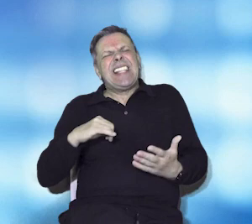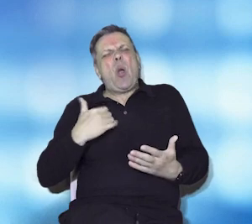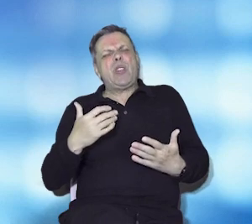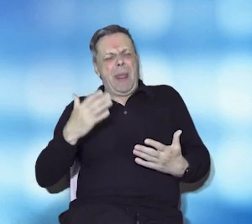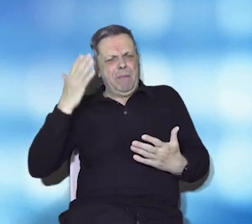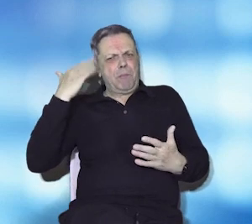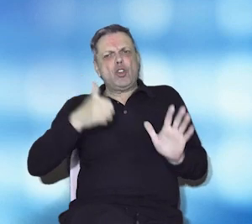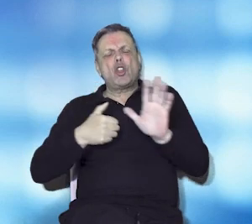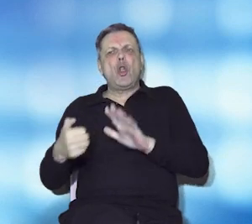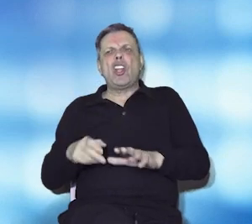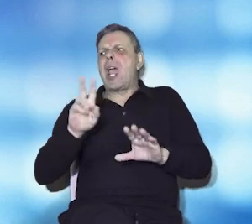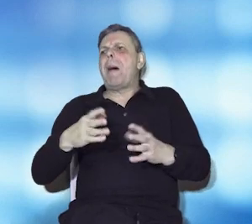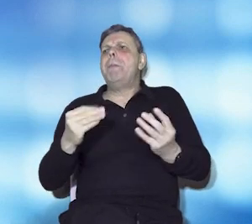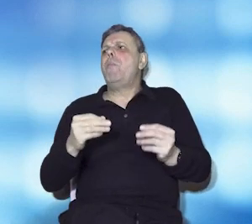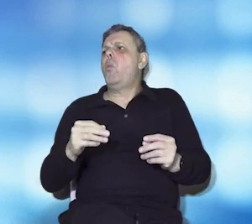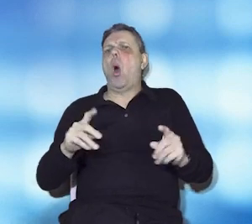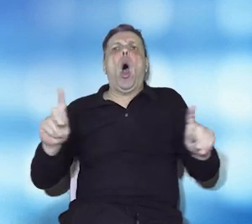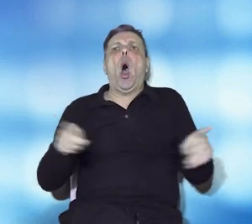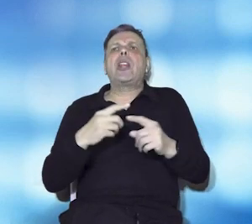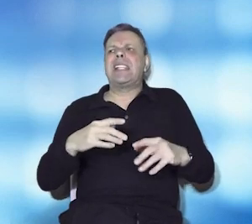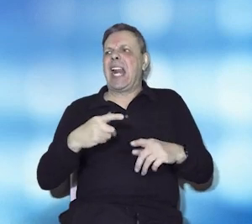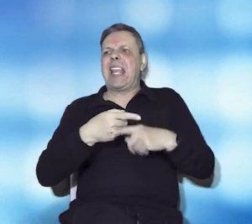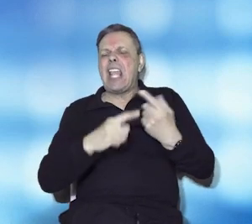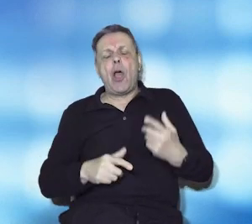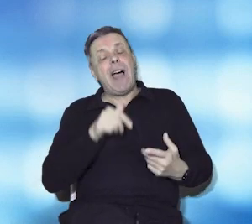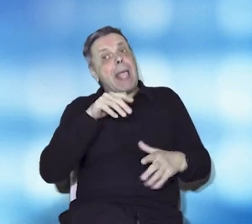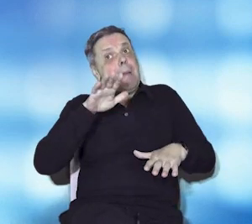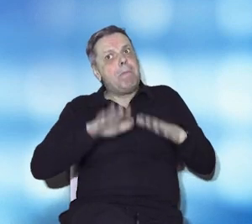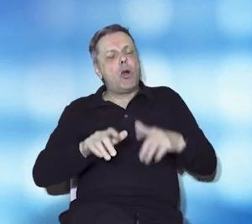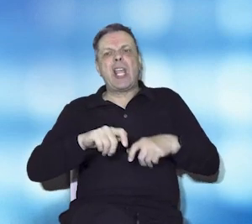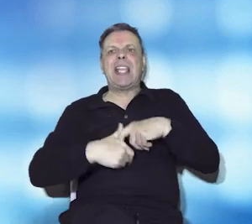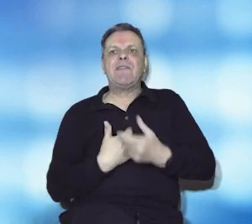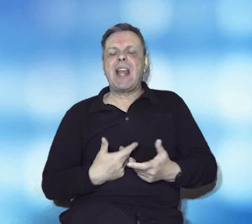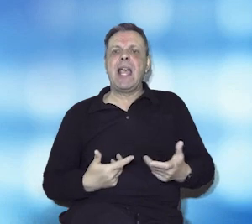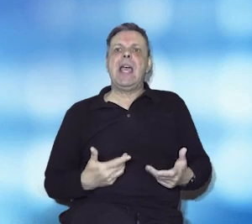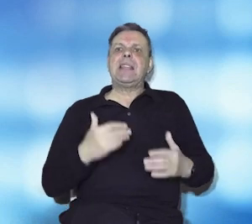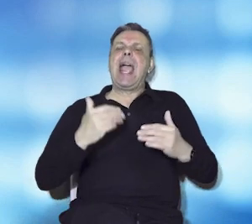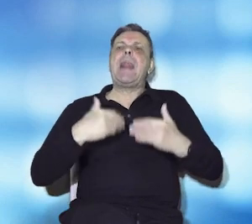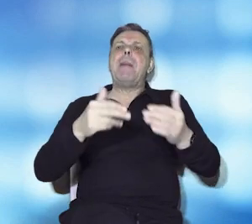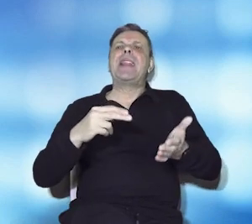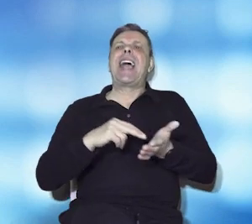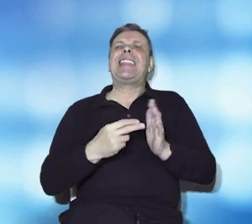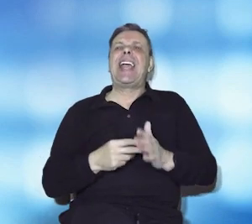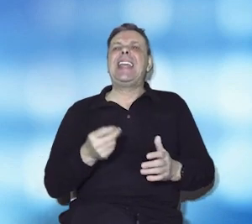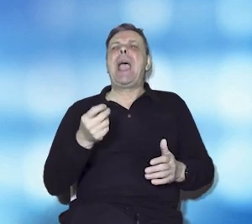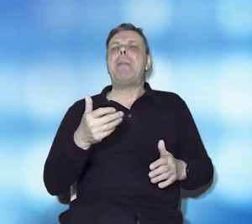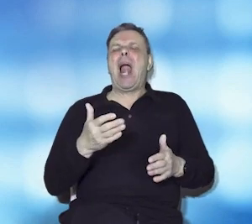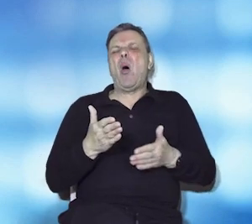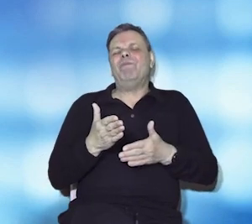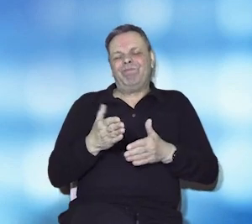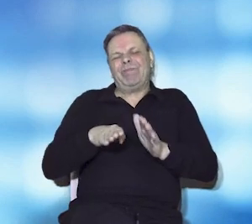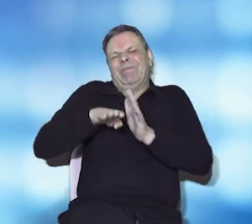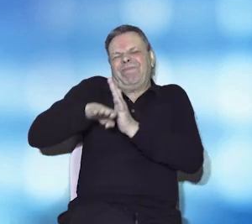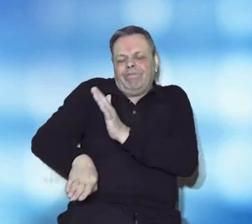tih nekakvih orkestralnih dijelova i možda je stvar da je napredak te tehnike malo degradirao